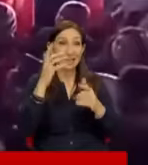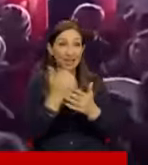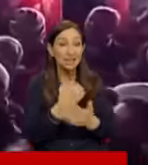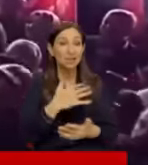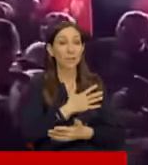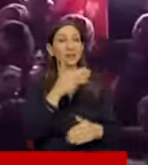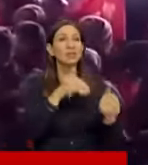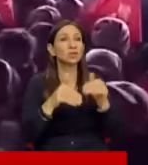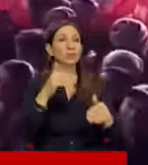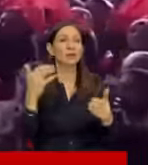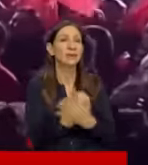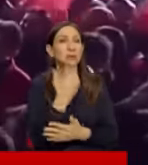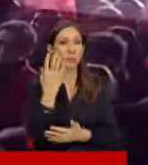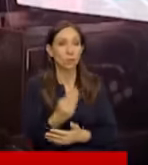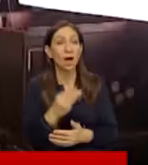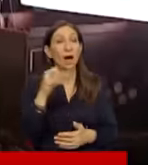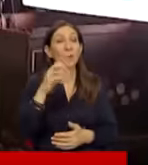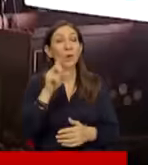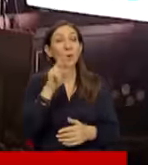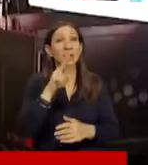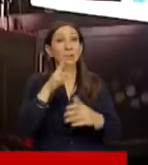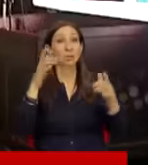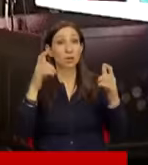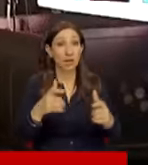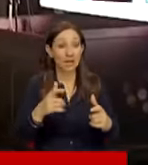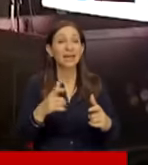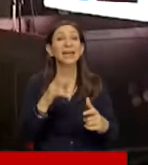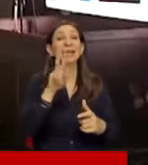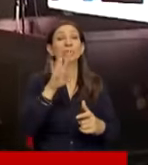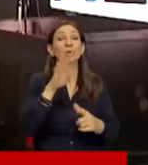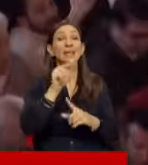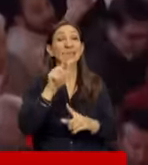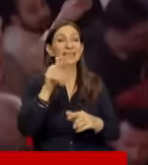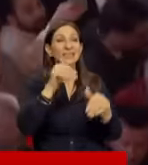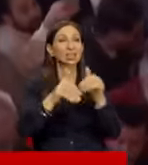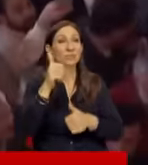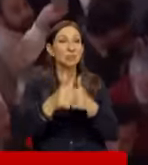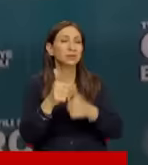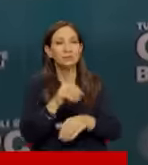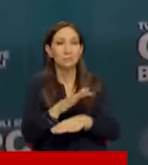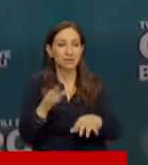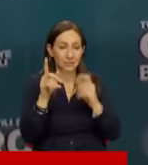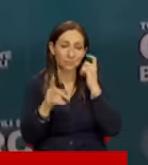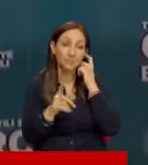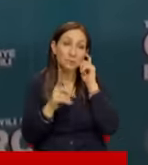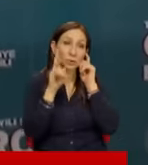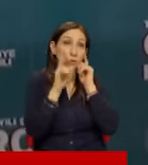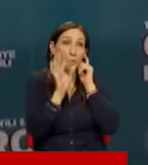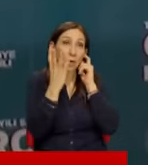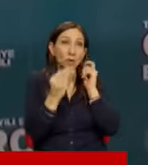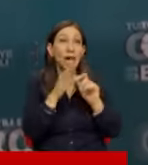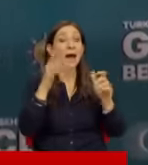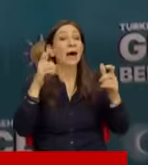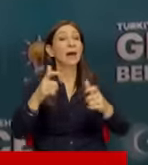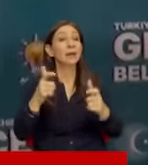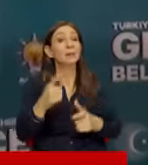CHP seçimin galibi oldu. AK Parti 12'si büyükşehir olmak üzere 24 ilde seçim yarışını önde kapattı. Netice böyle oldu. Her